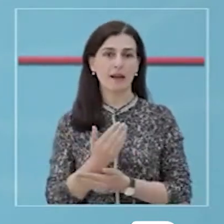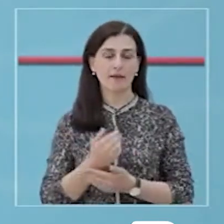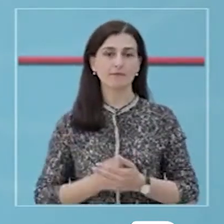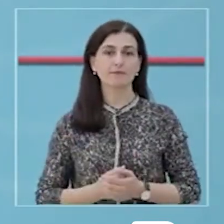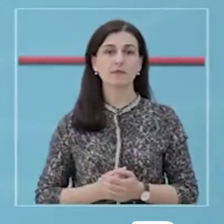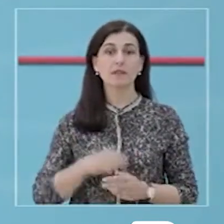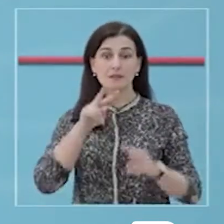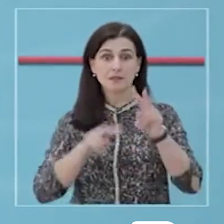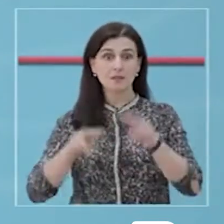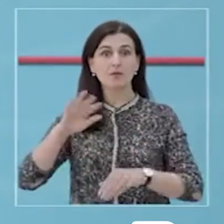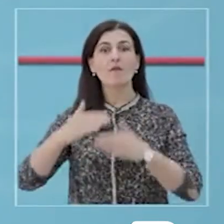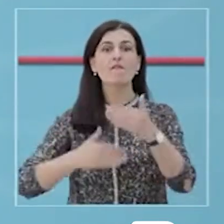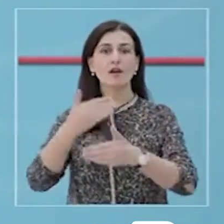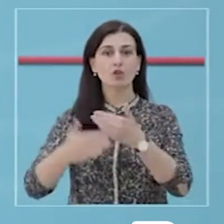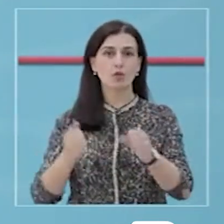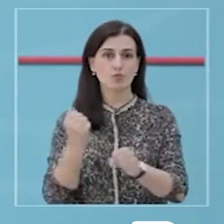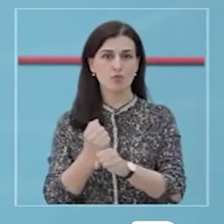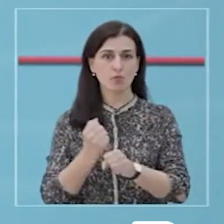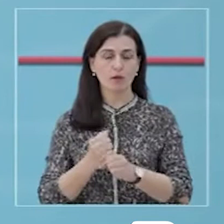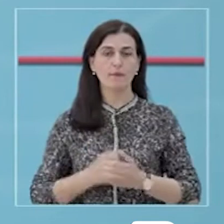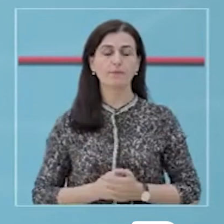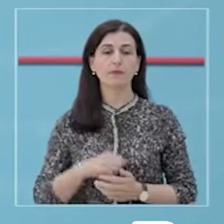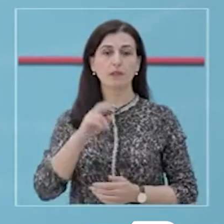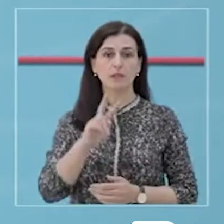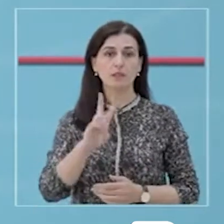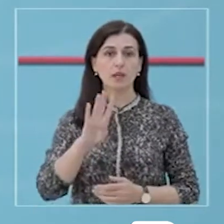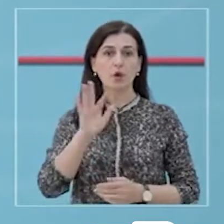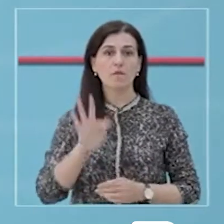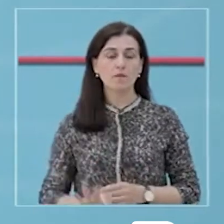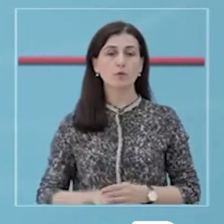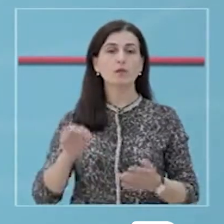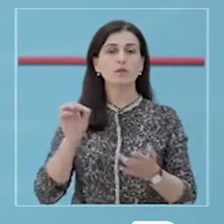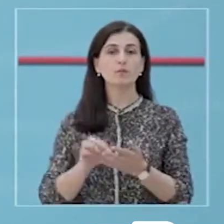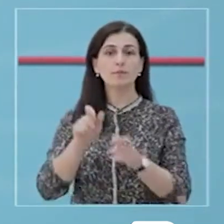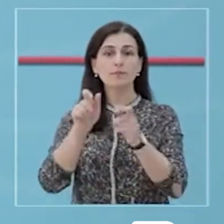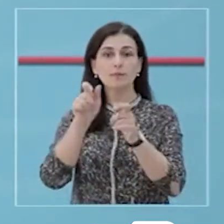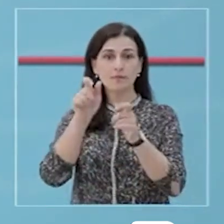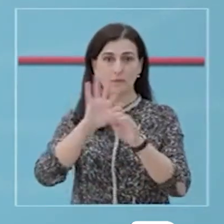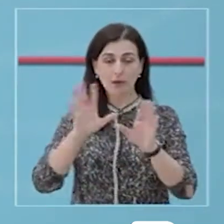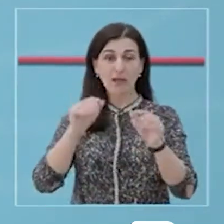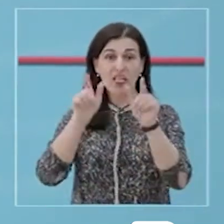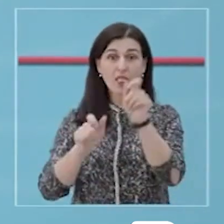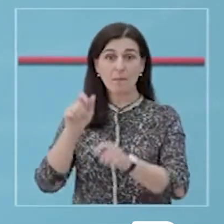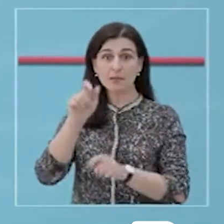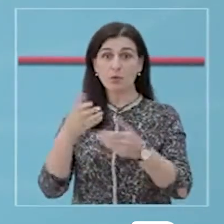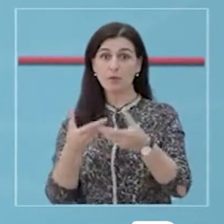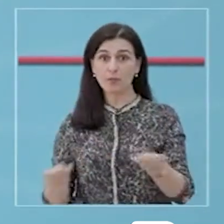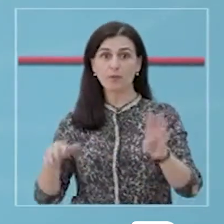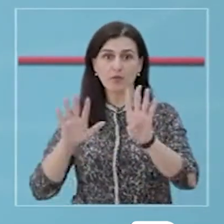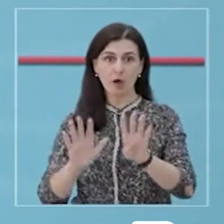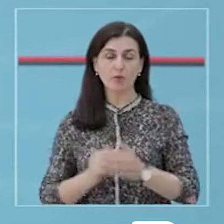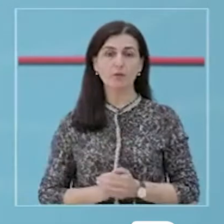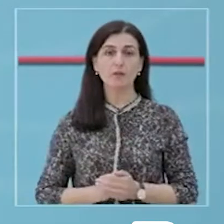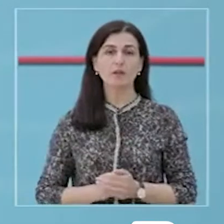kryer momentalisht për ta. Gjatë 24 orëve të fundit janë shëruar 9 qytetarë. Rastet e reja të rritura për